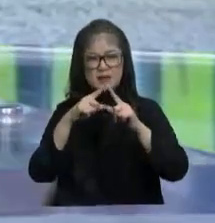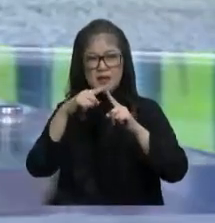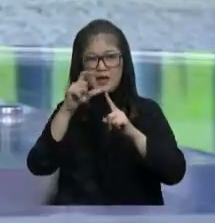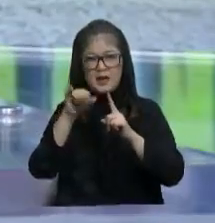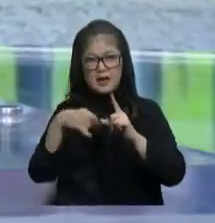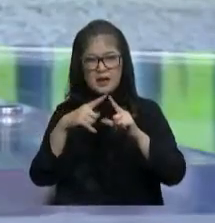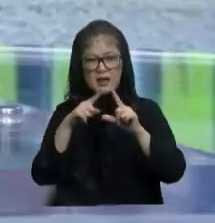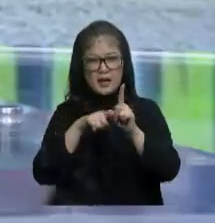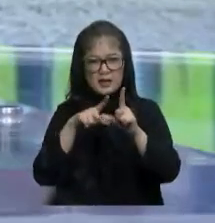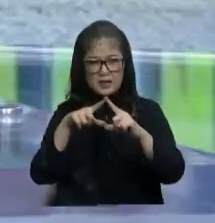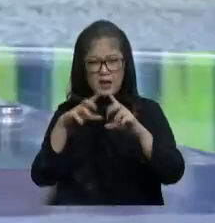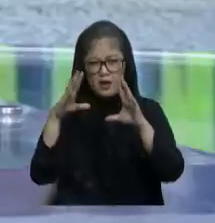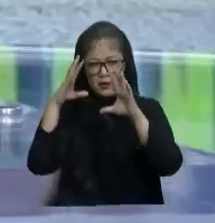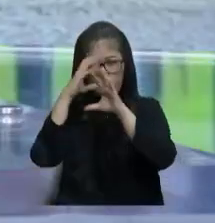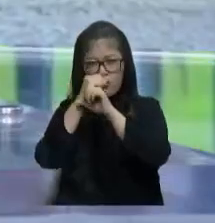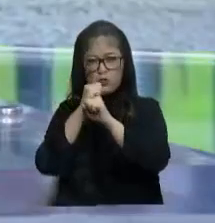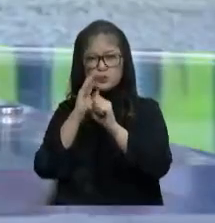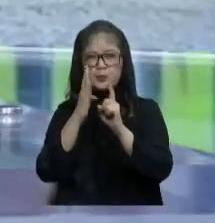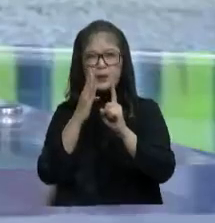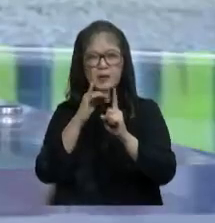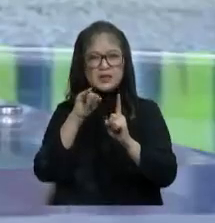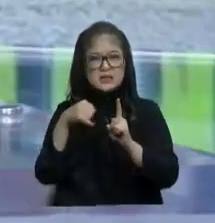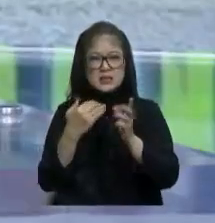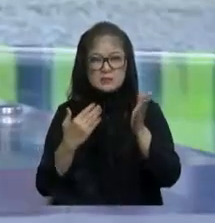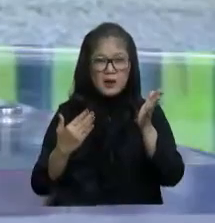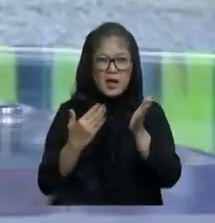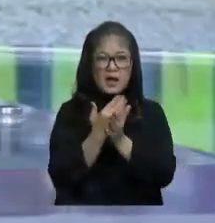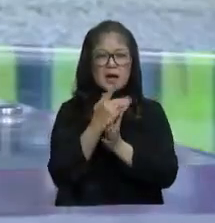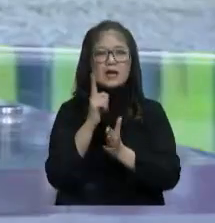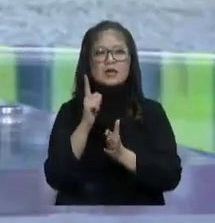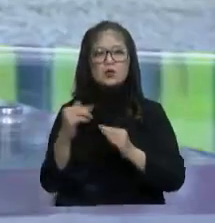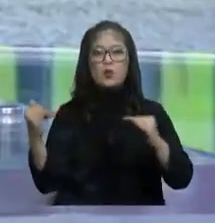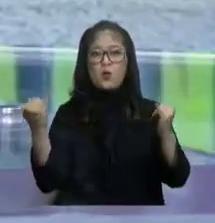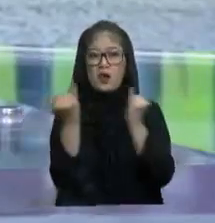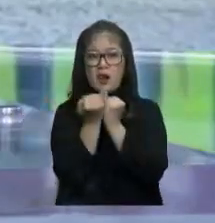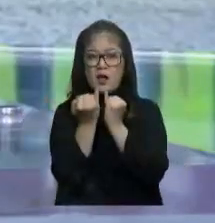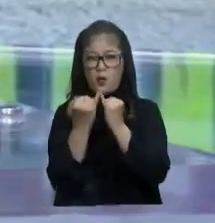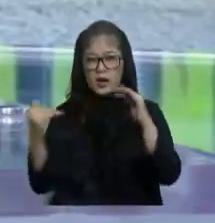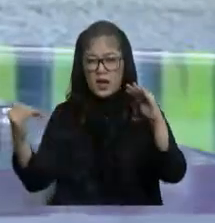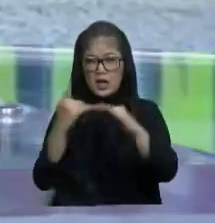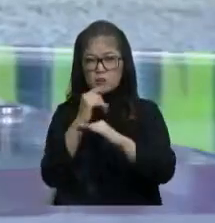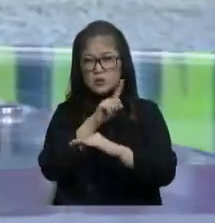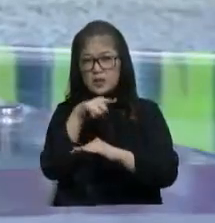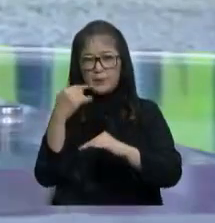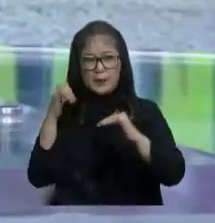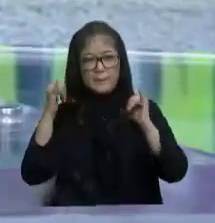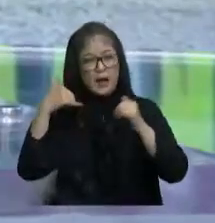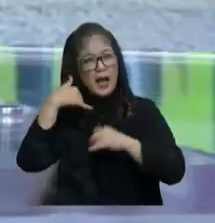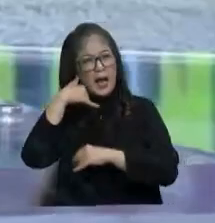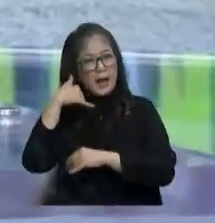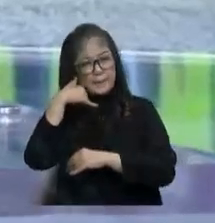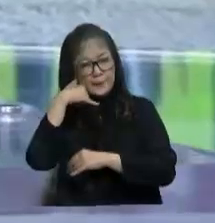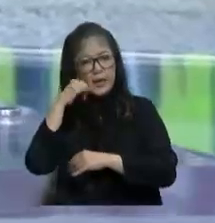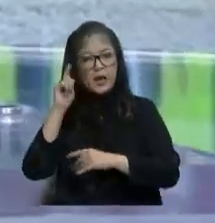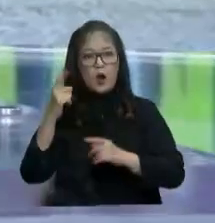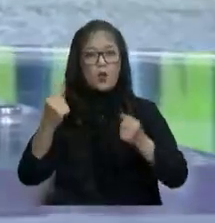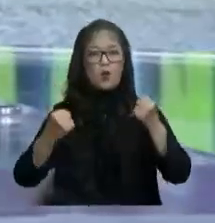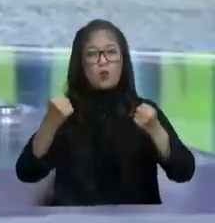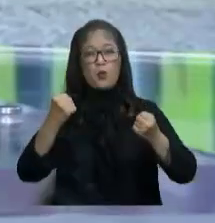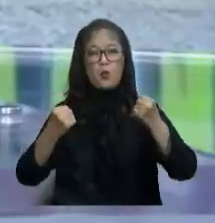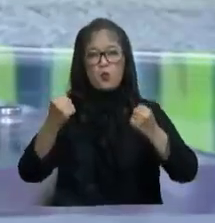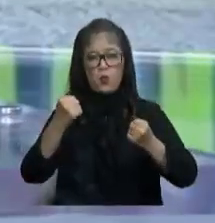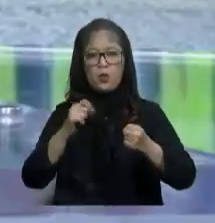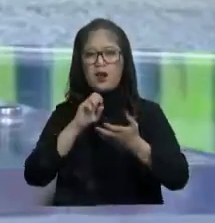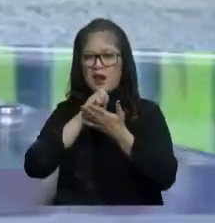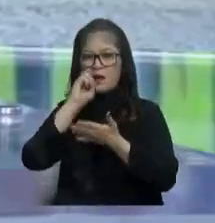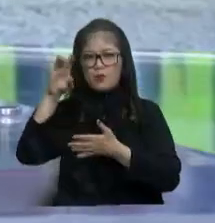fokus pada 14 jenis pelanggaran. Di antaranya melawan arus hingga bermain handphone saat berkendara. Selengkapnya dilaporkan